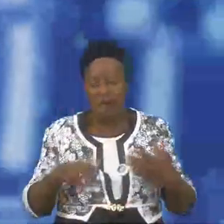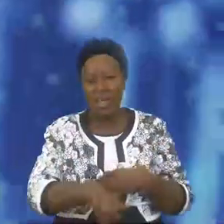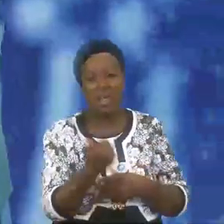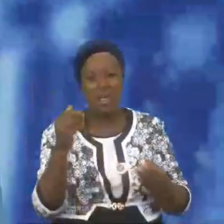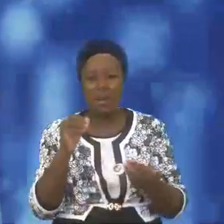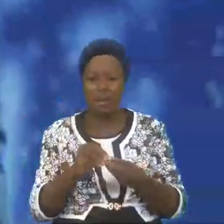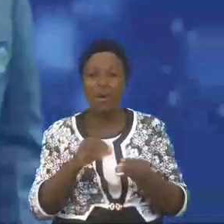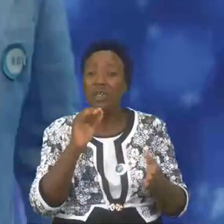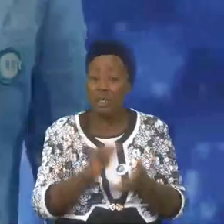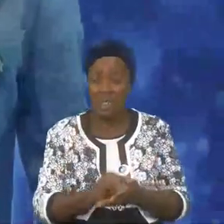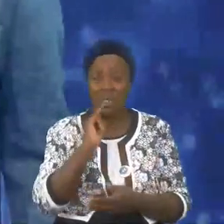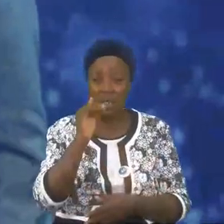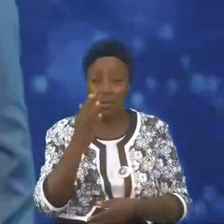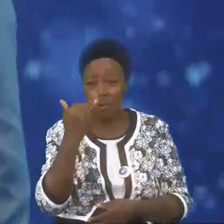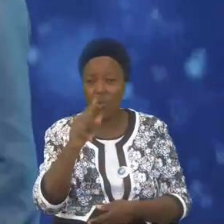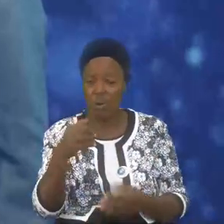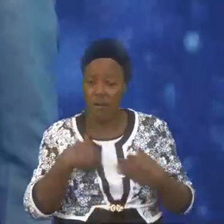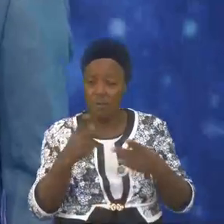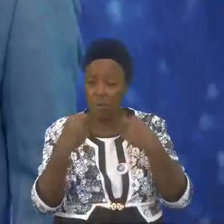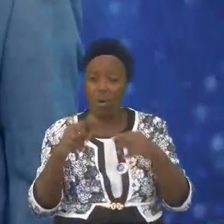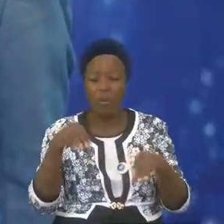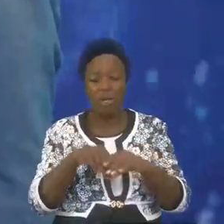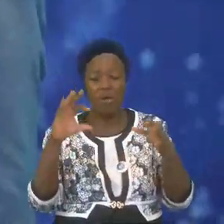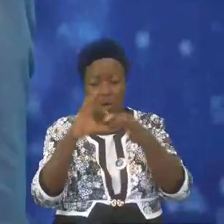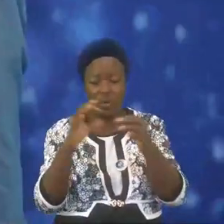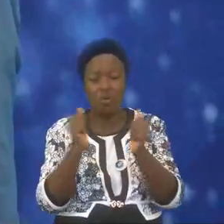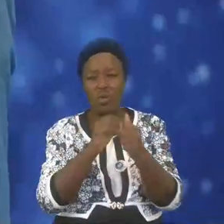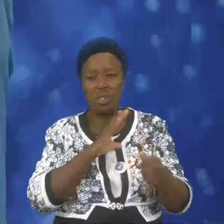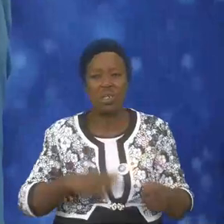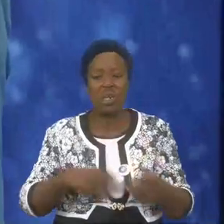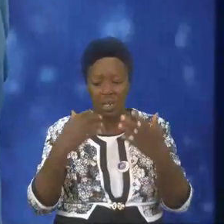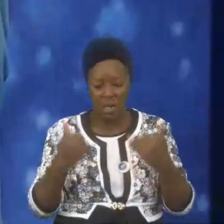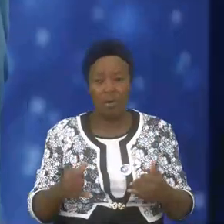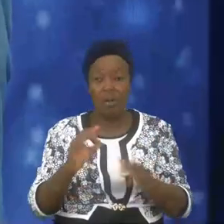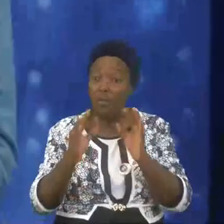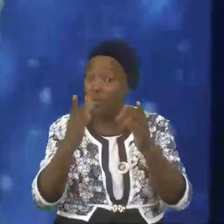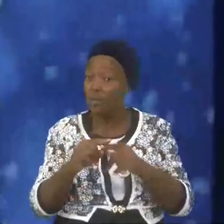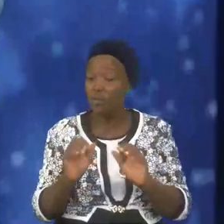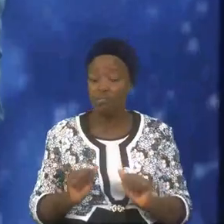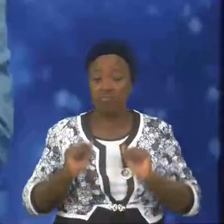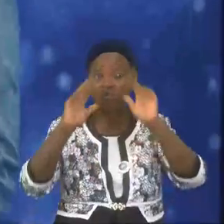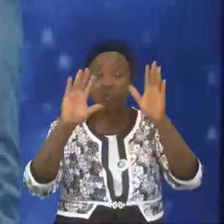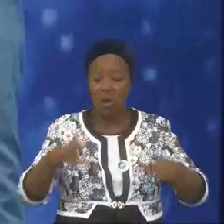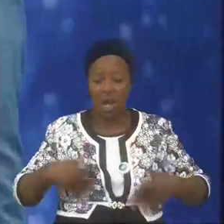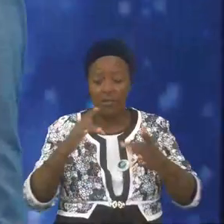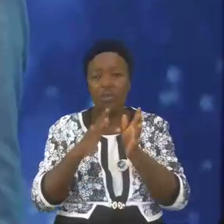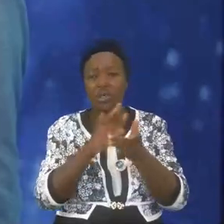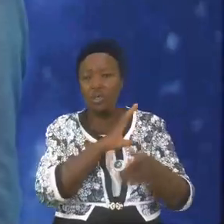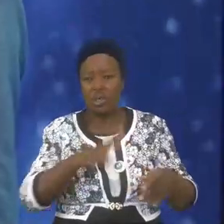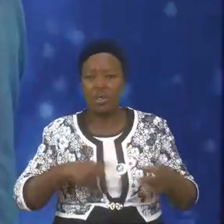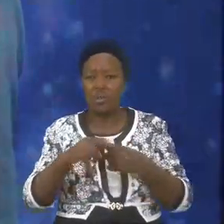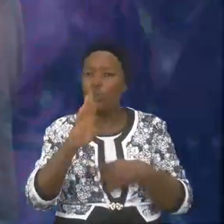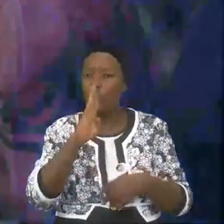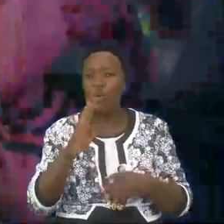vie. C'est pourquoi tu viens pour te connecter à Christ maintenant. Tu veux donner ta vie à Christ pour qu'il soit ton